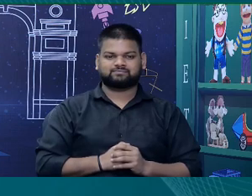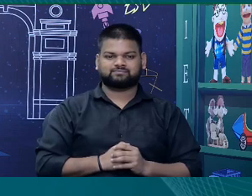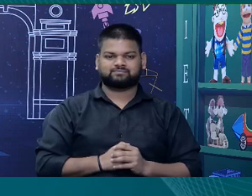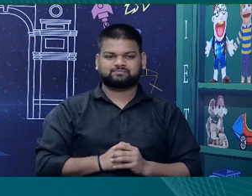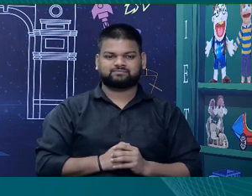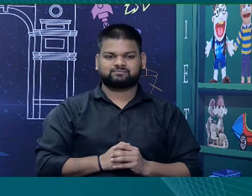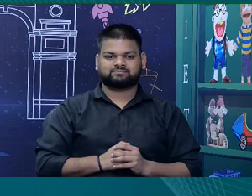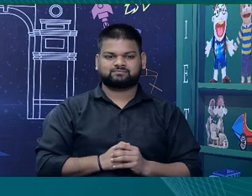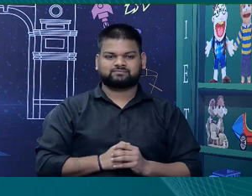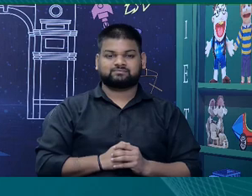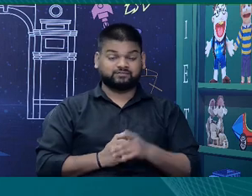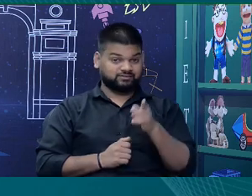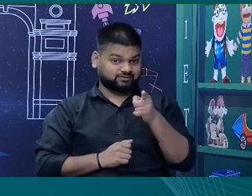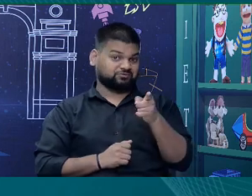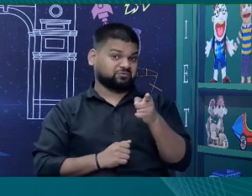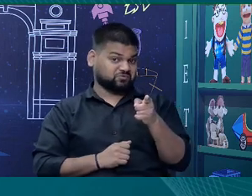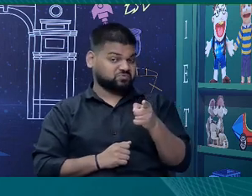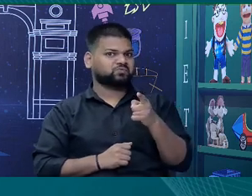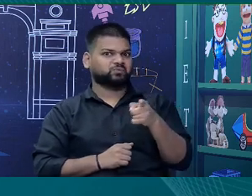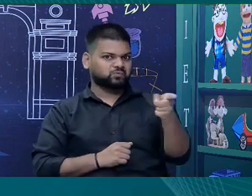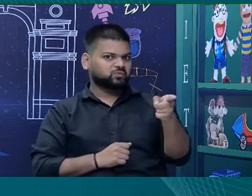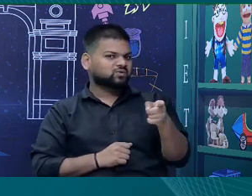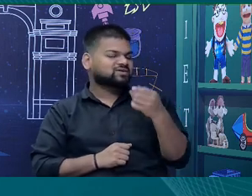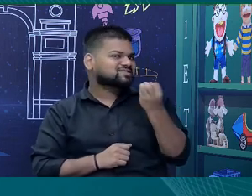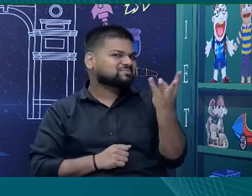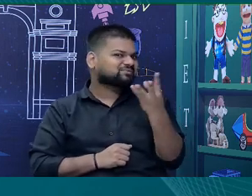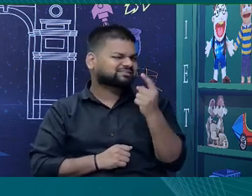आपने फ्री नंबर सिलेक्ट किया